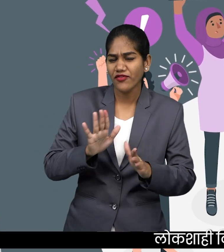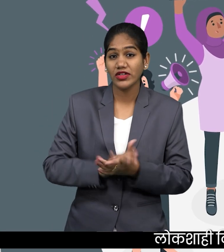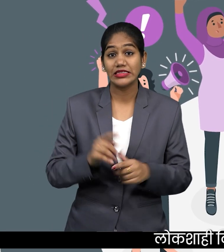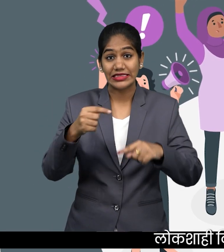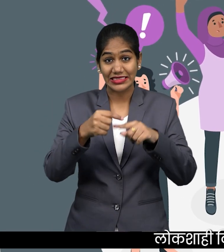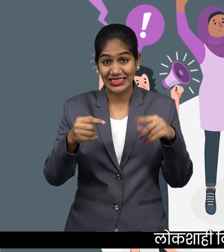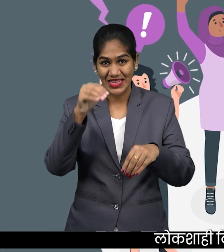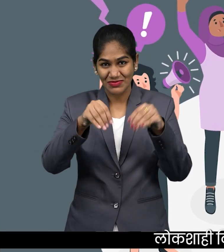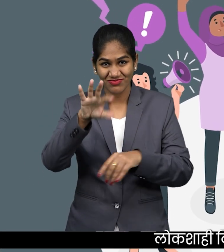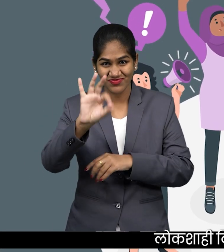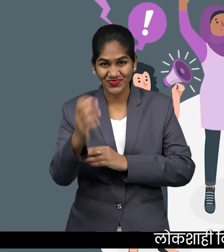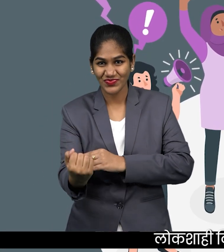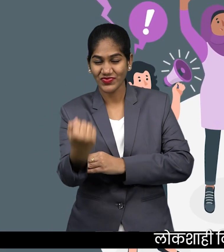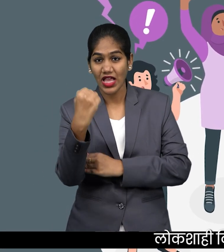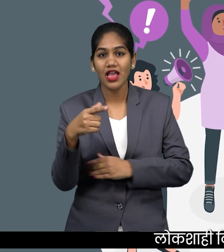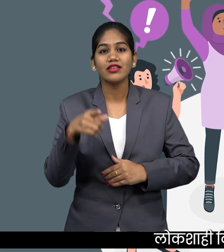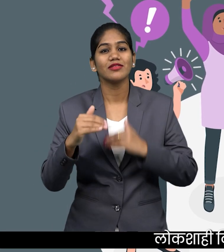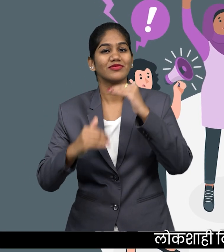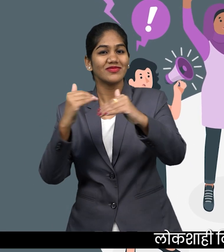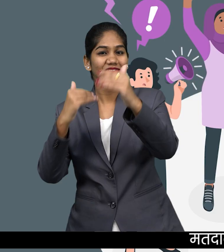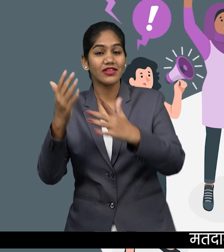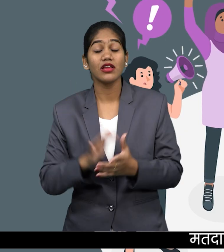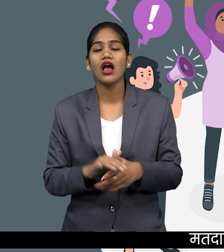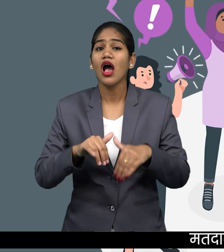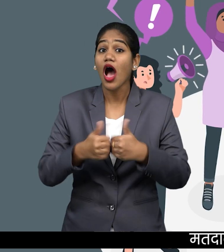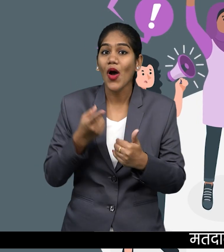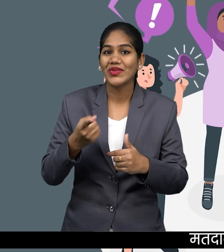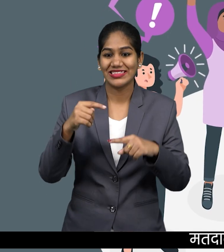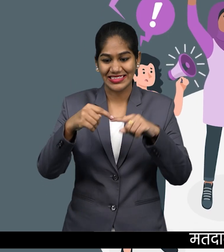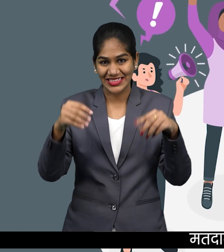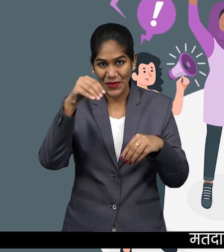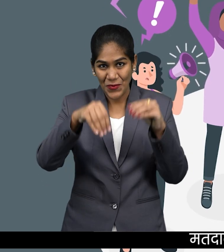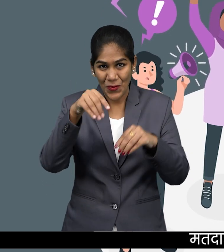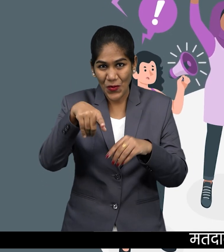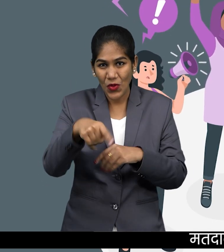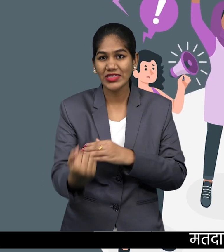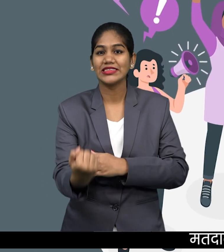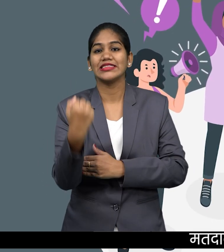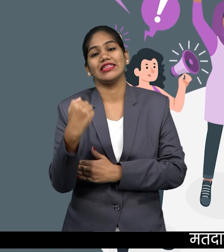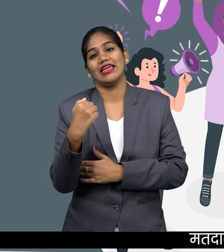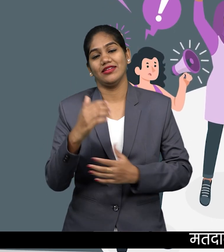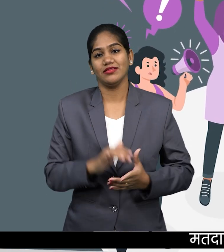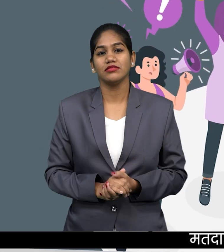लोकशाही विकसित व्हायला वेळ लागतात. मतदानाचा अधिकार हळूहळू